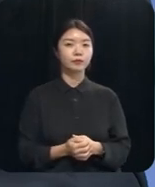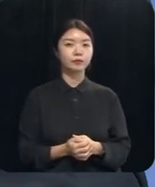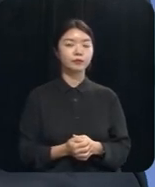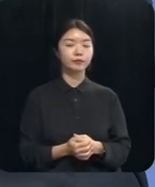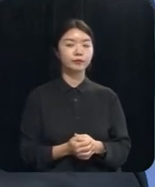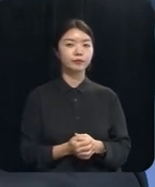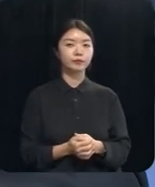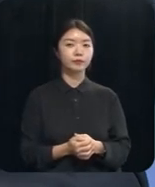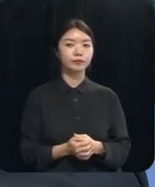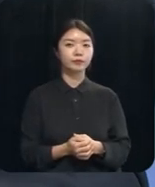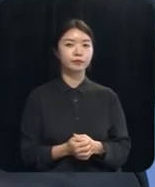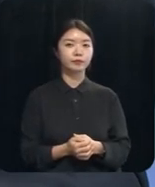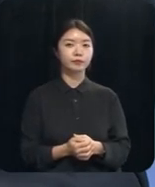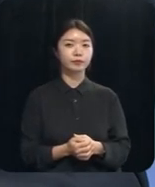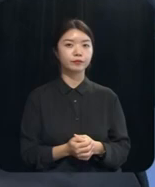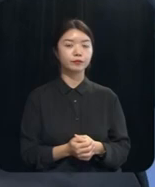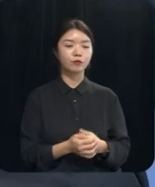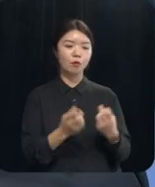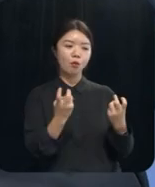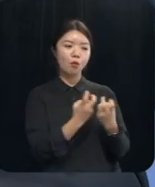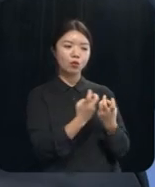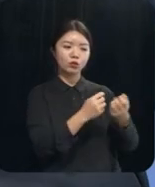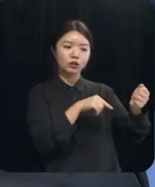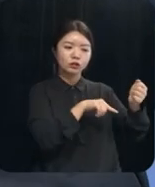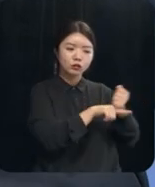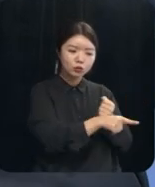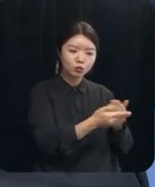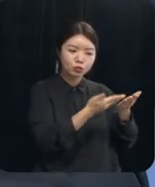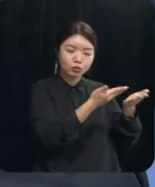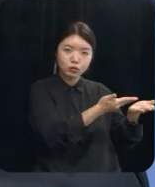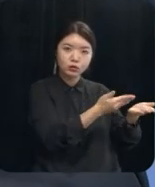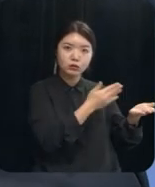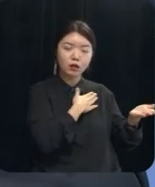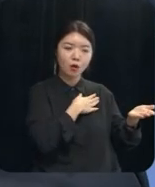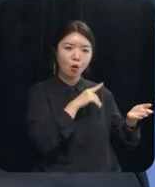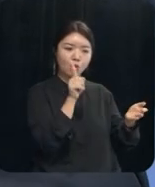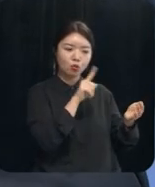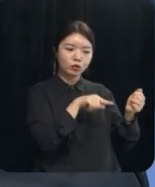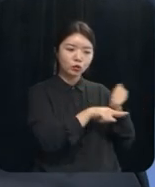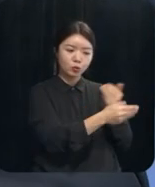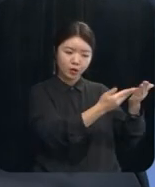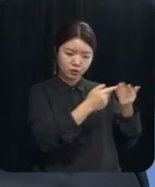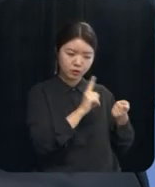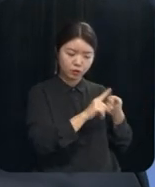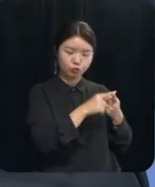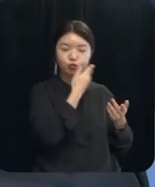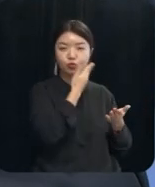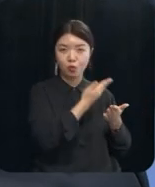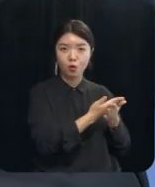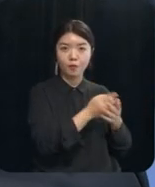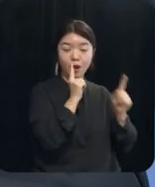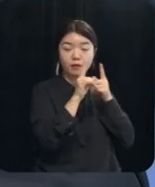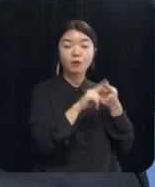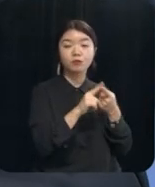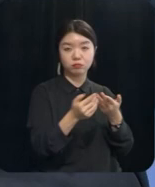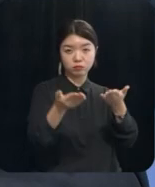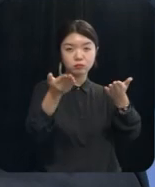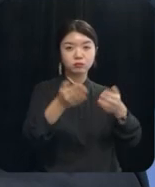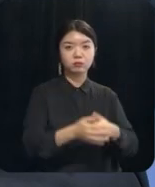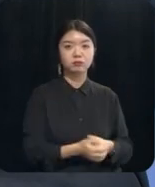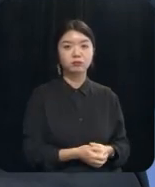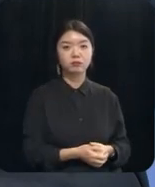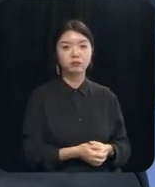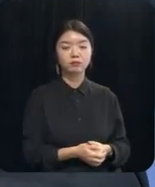네, 뭐 어떤 이유로 제공이 됐는지 부분이 중요한 것 같고요. 네, 말씀하십시오.